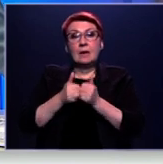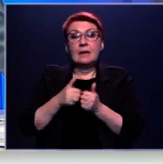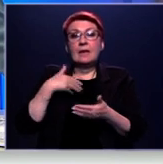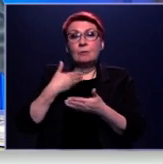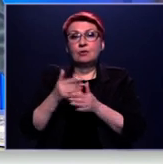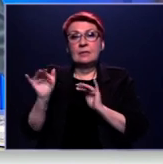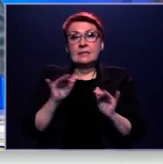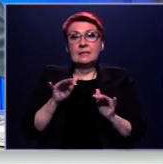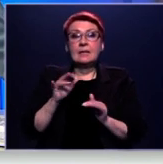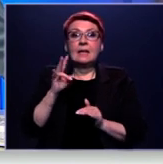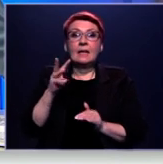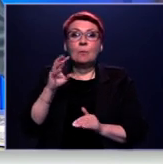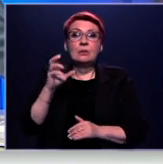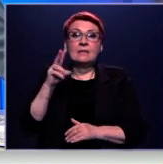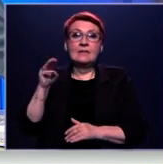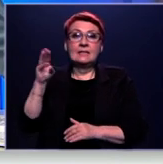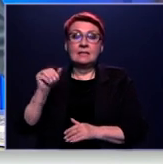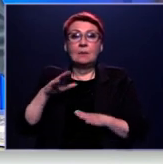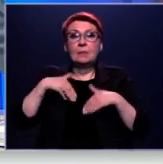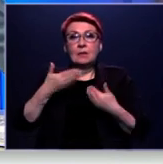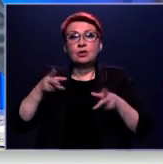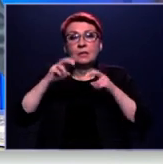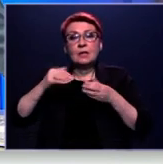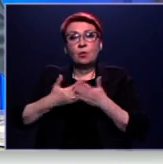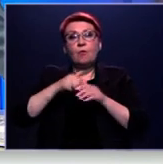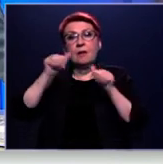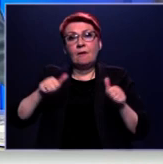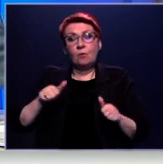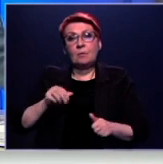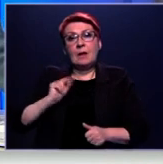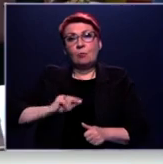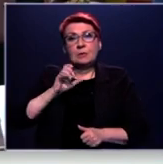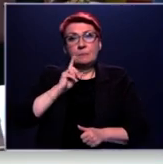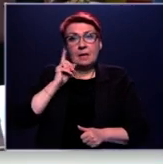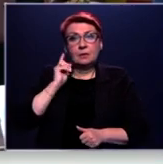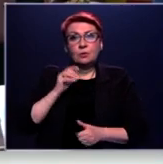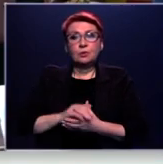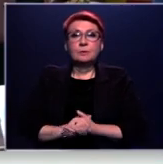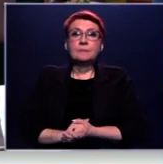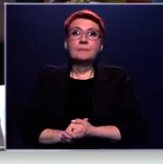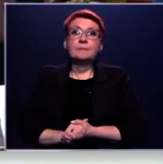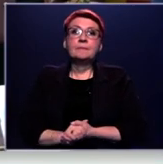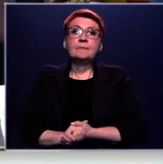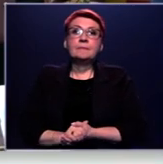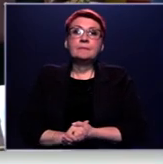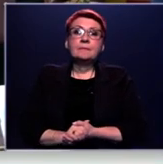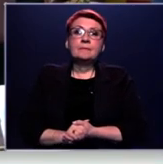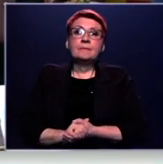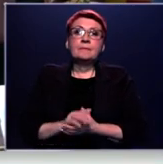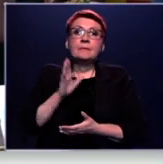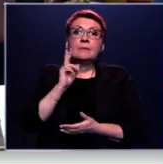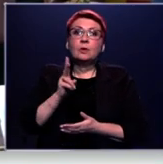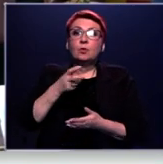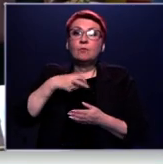общественный деятель Наталья Москвитина предложила искать новые формы работы с молодежью. Знаете, кто вышел на